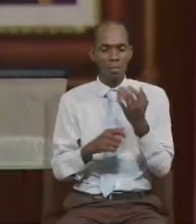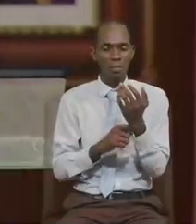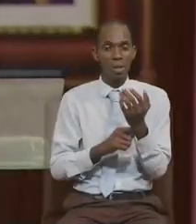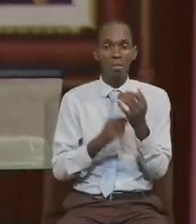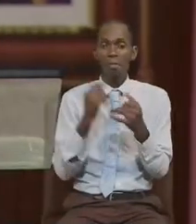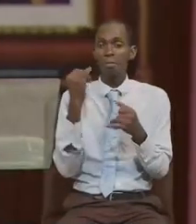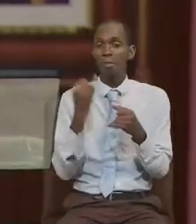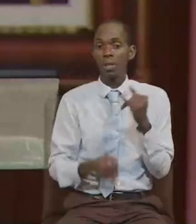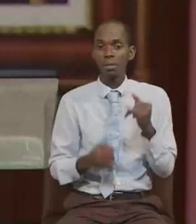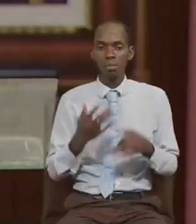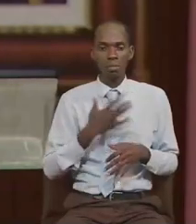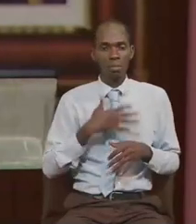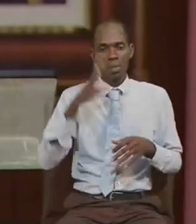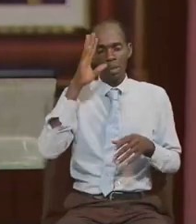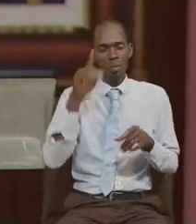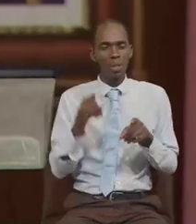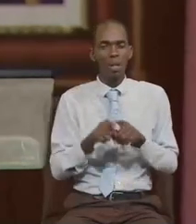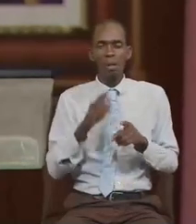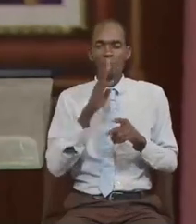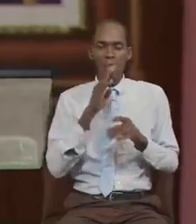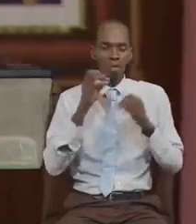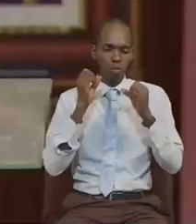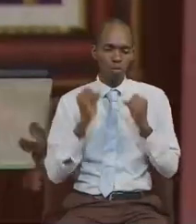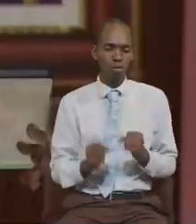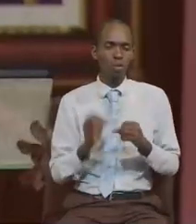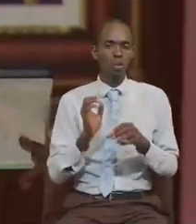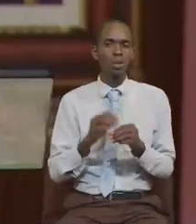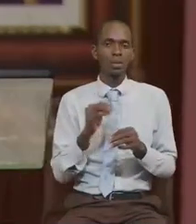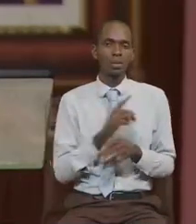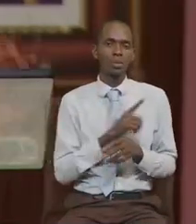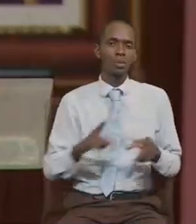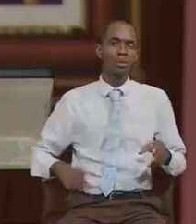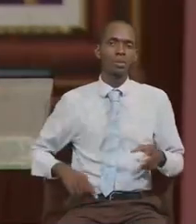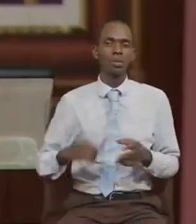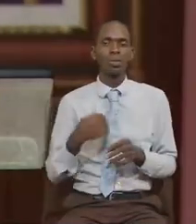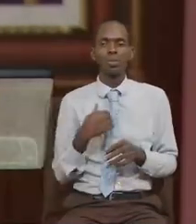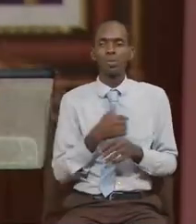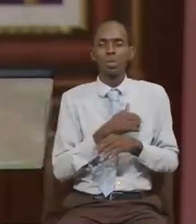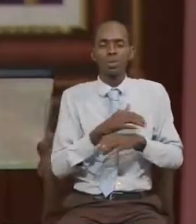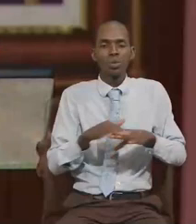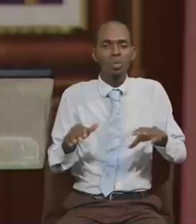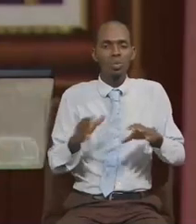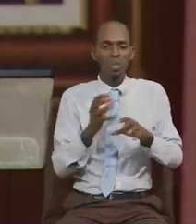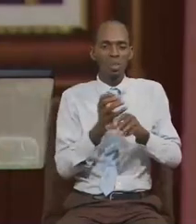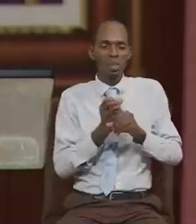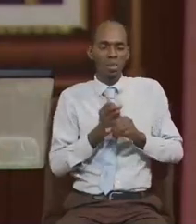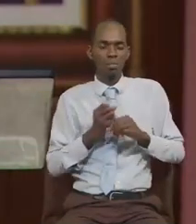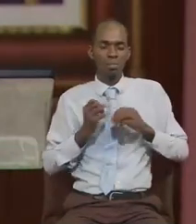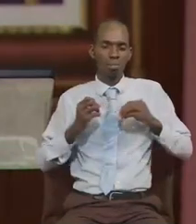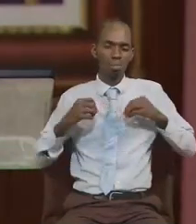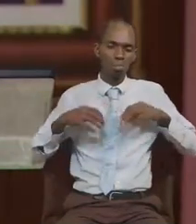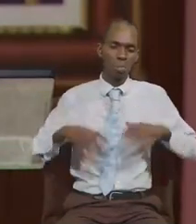reste, frères, fortifiez-vous dans le Seigneur. On ne se décourage pas dans le Seigneur. Si